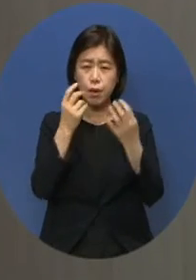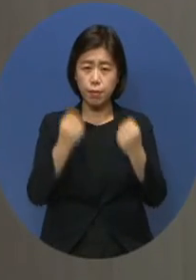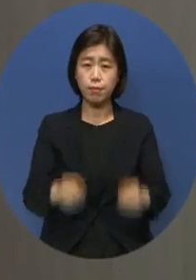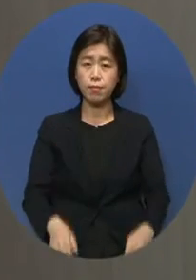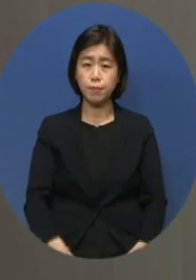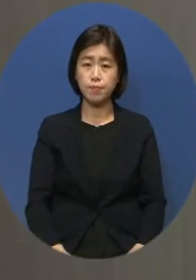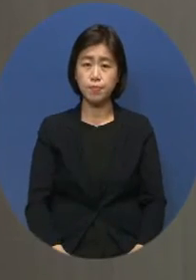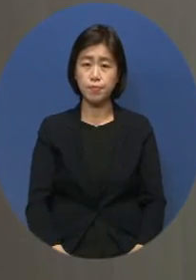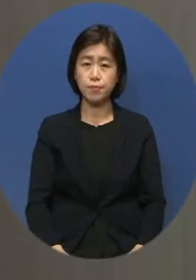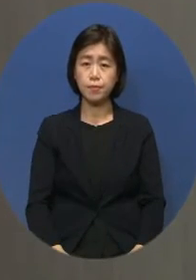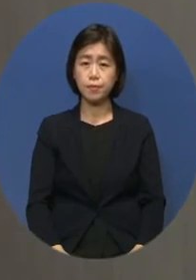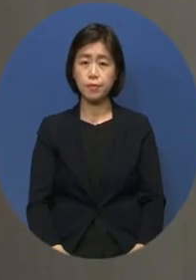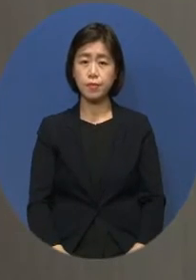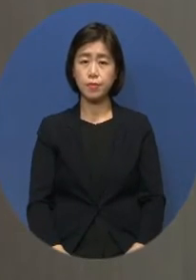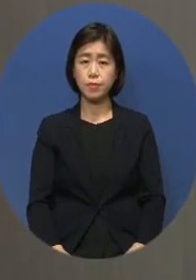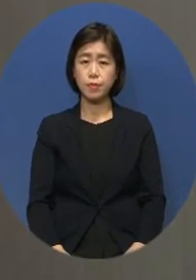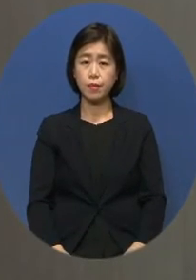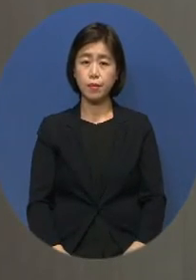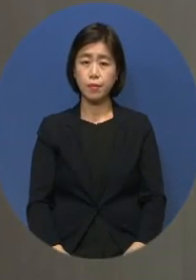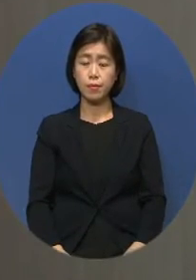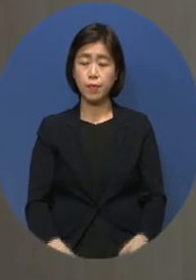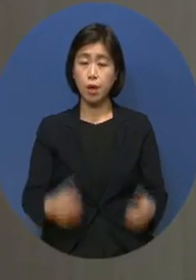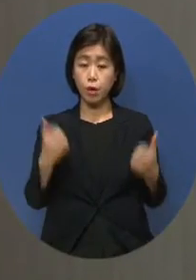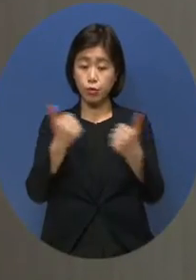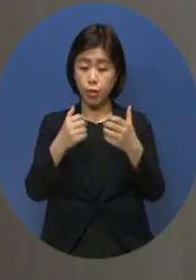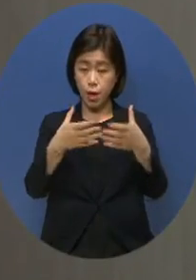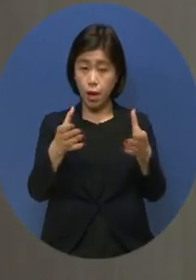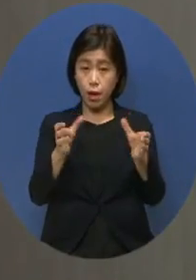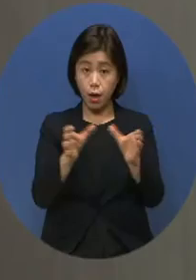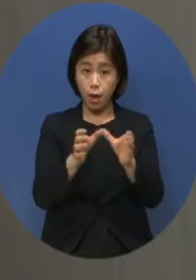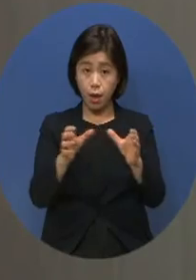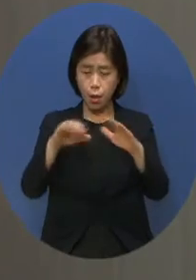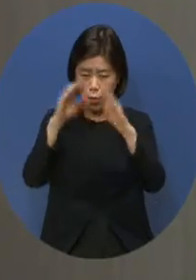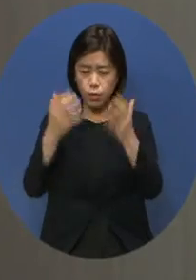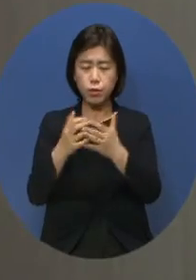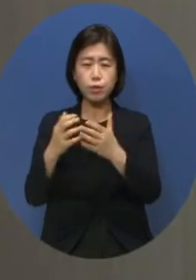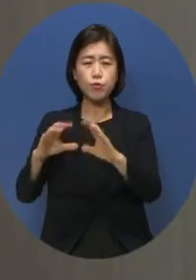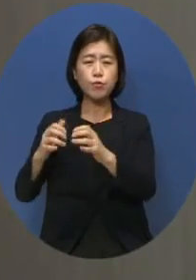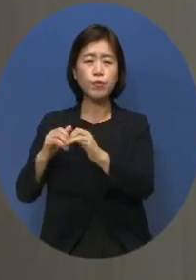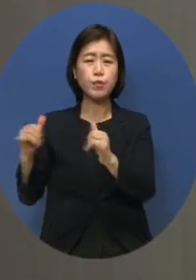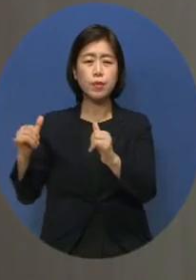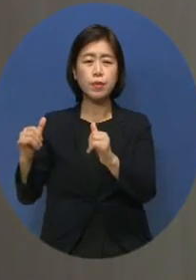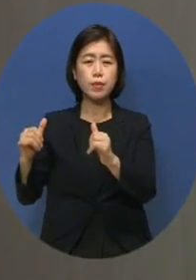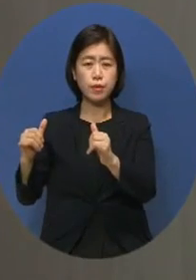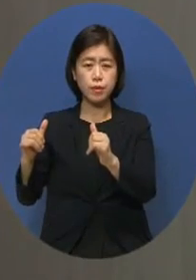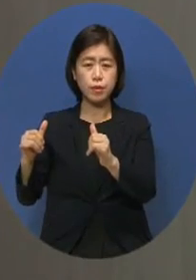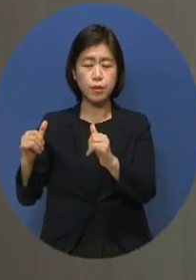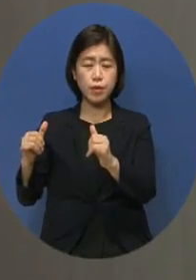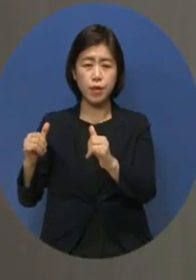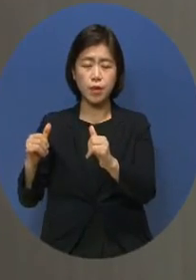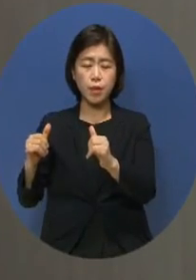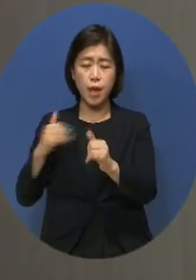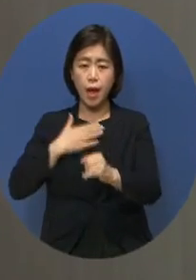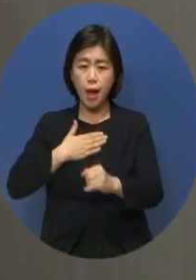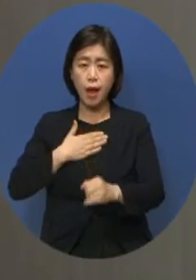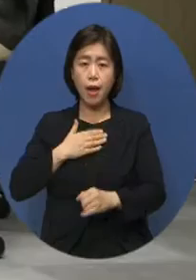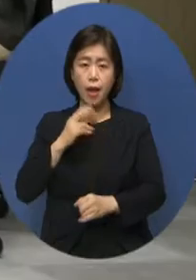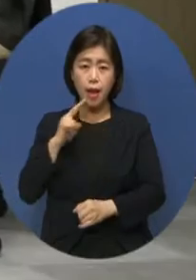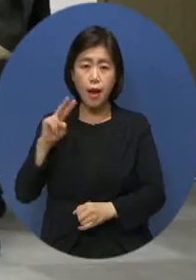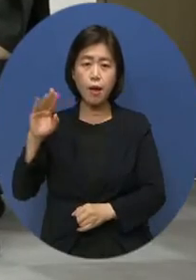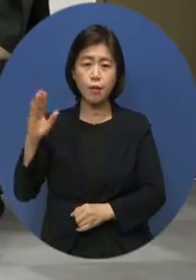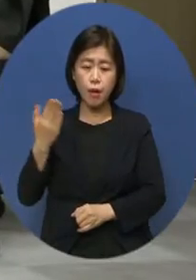모든 국민들의 권리를 위해서 존재하는 곳인데 국회에서 발신되는 정보들이